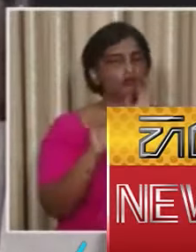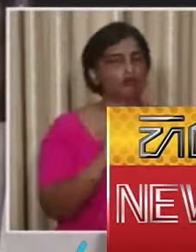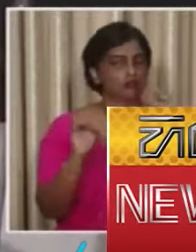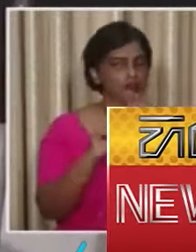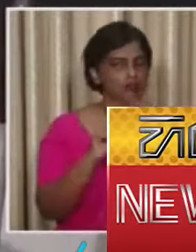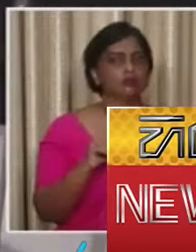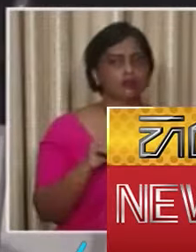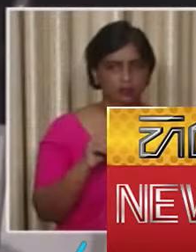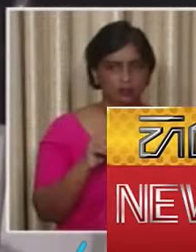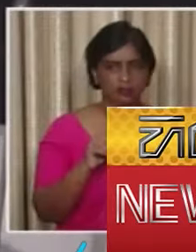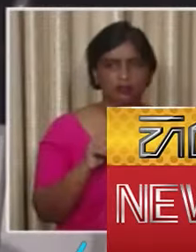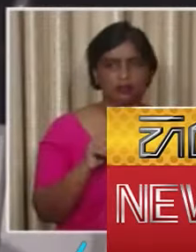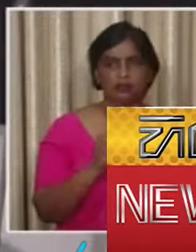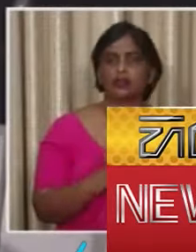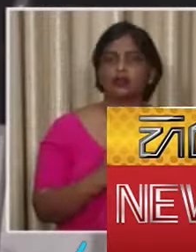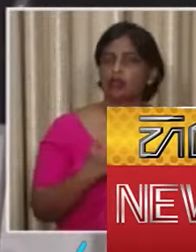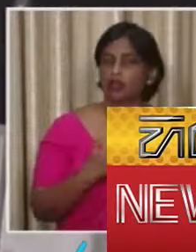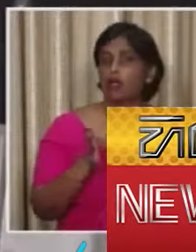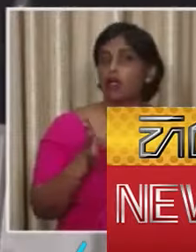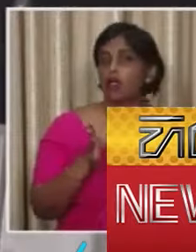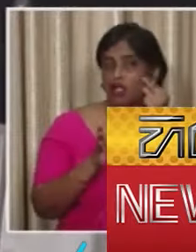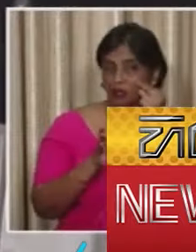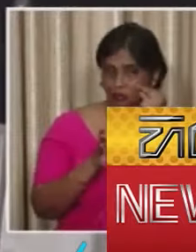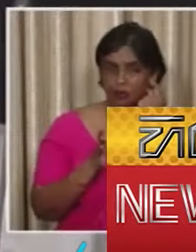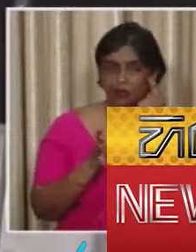පතිරනවා. අපේ අනුර කුමාර